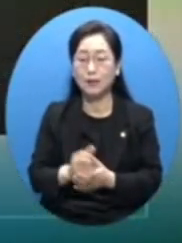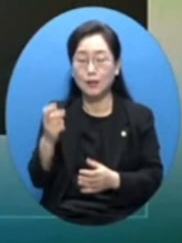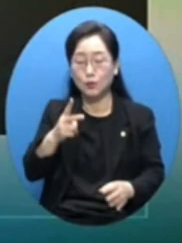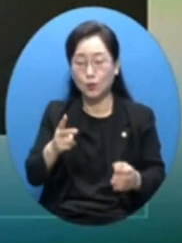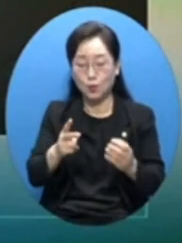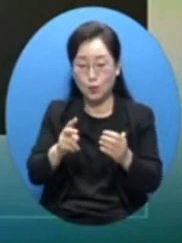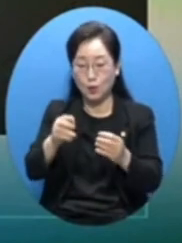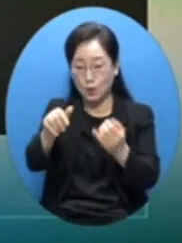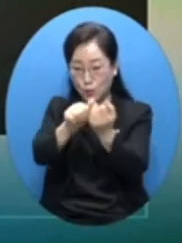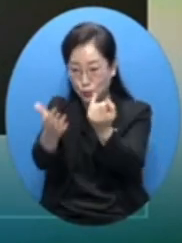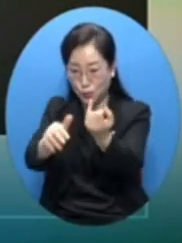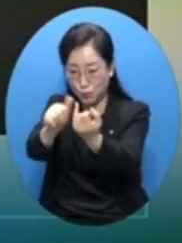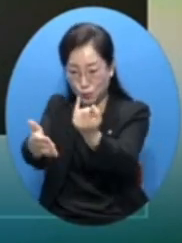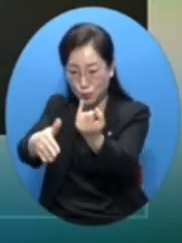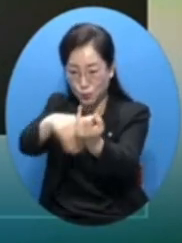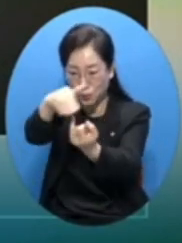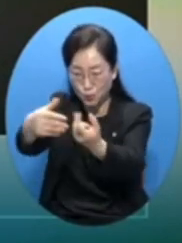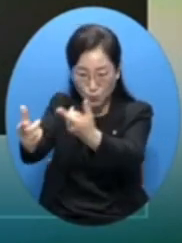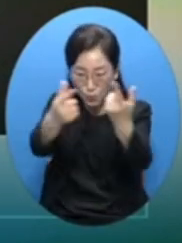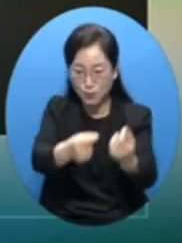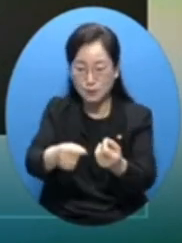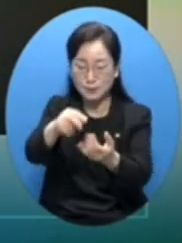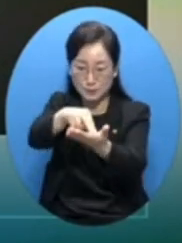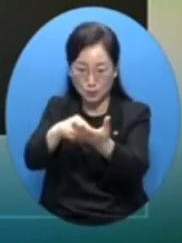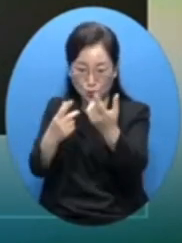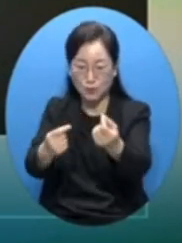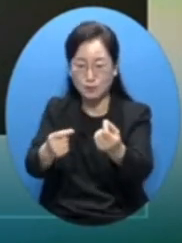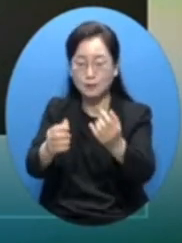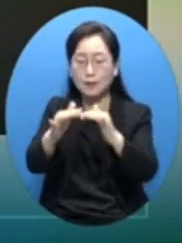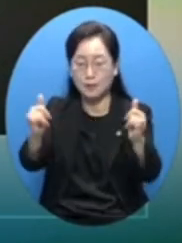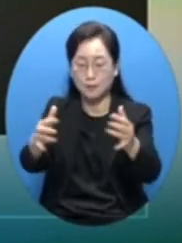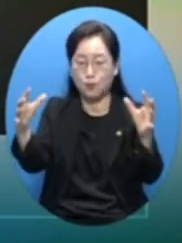미망이들과 함께 어린 딸이 있어서 데리고